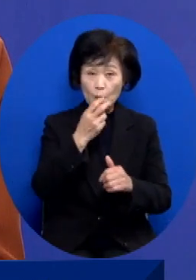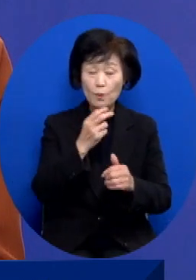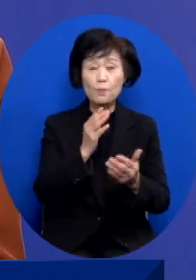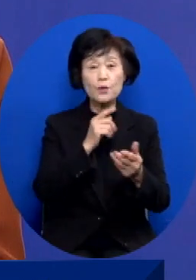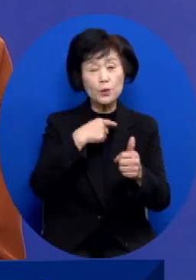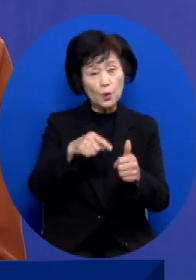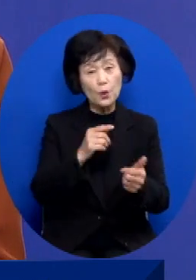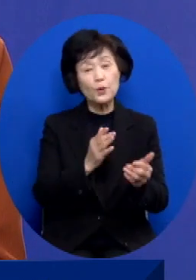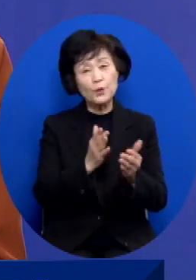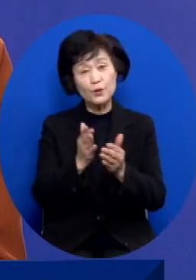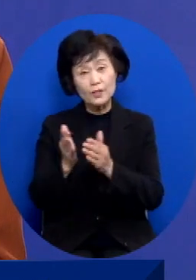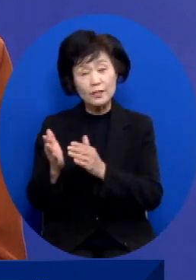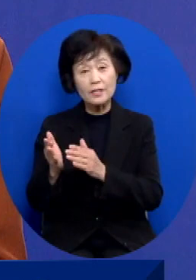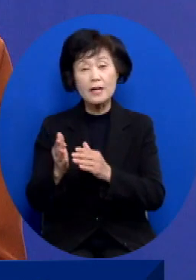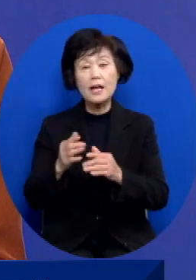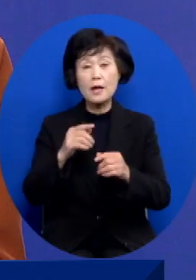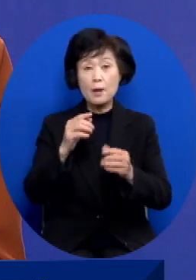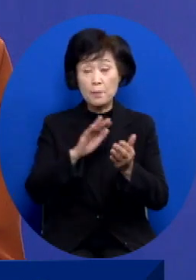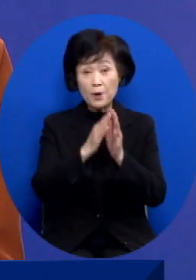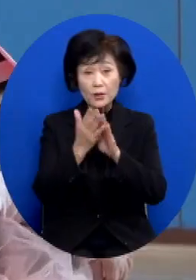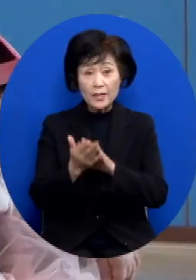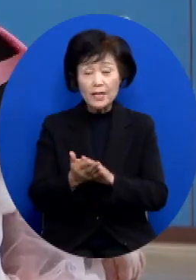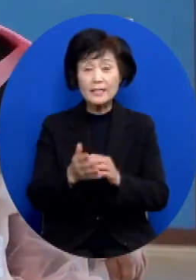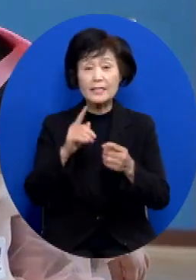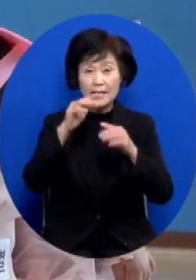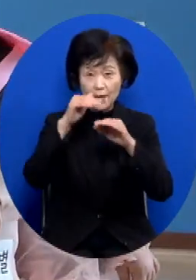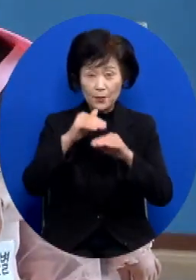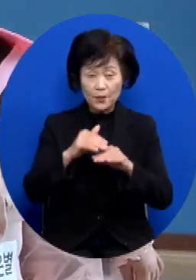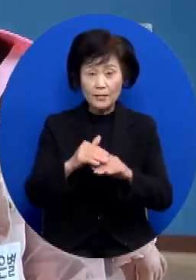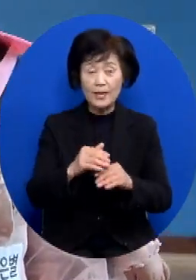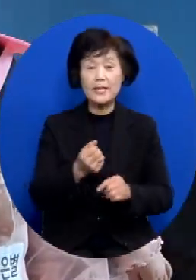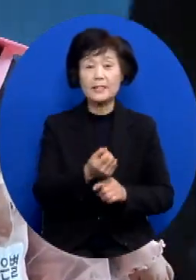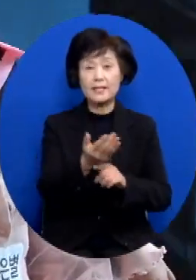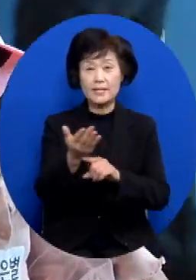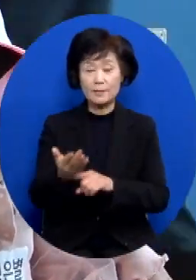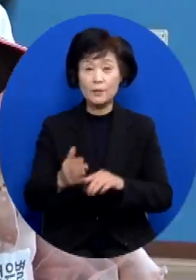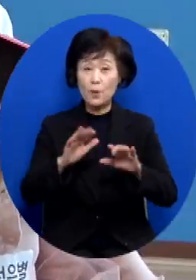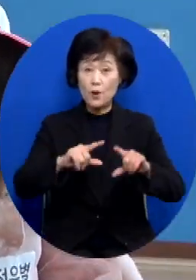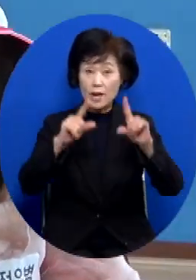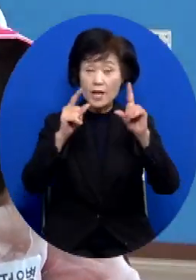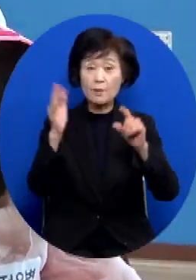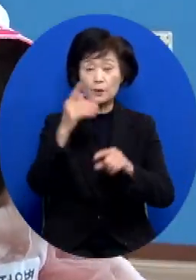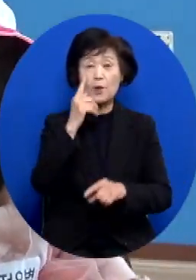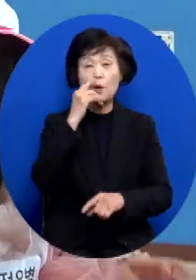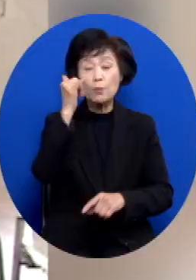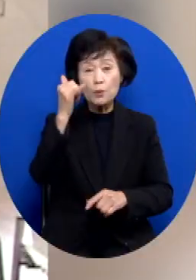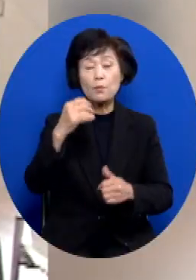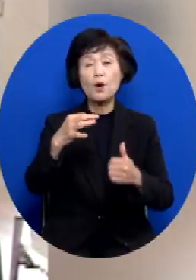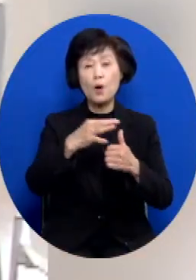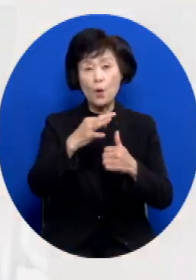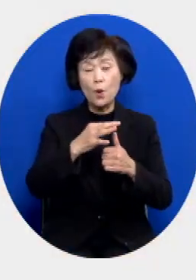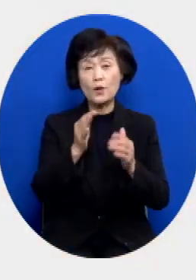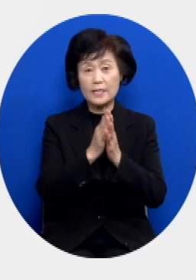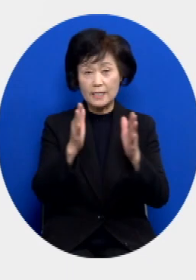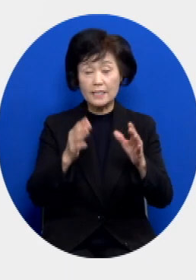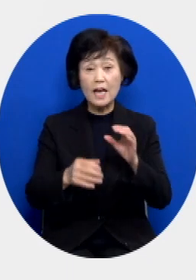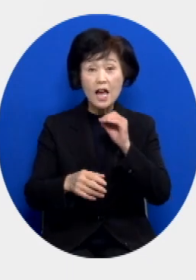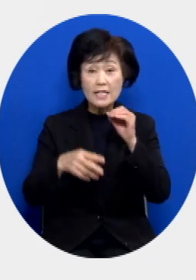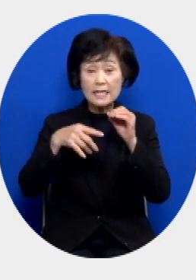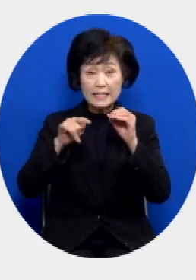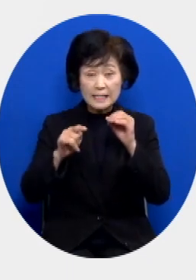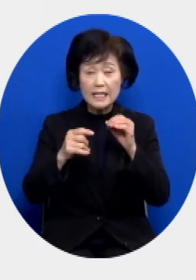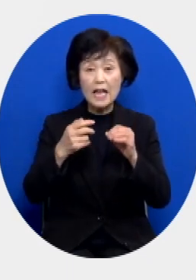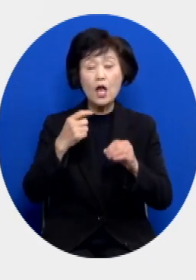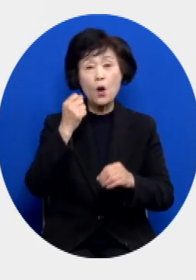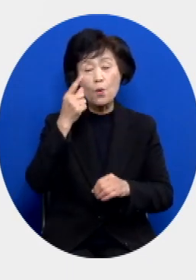것들을 장현수 기자가 전해드립니다 올해부터 부모 급여제도가 시행됩니다 만 영세에는